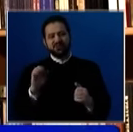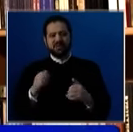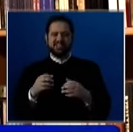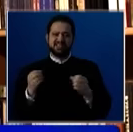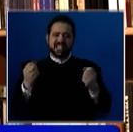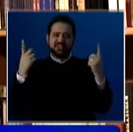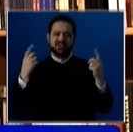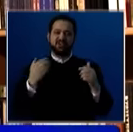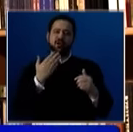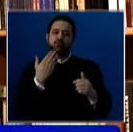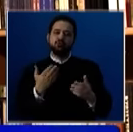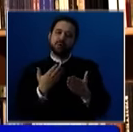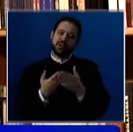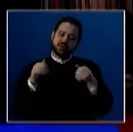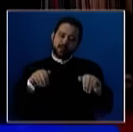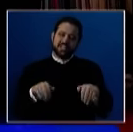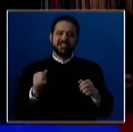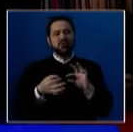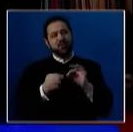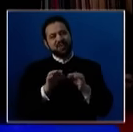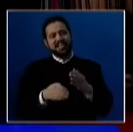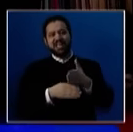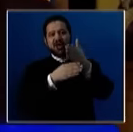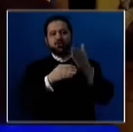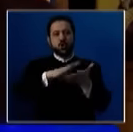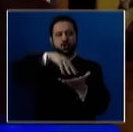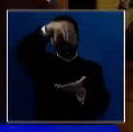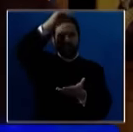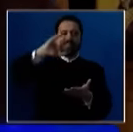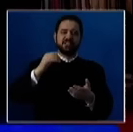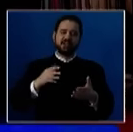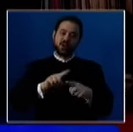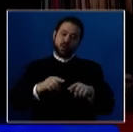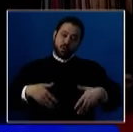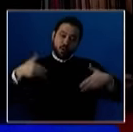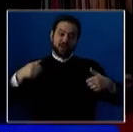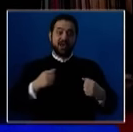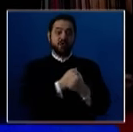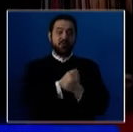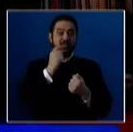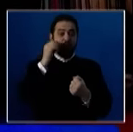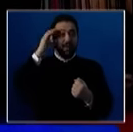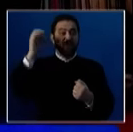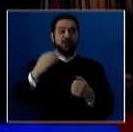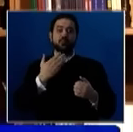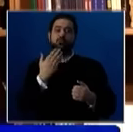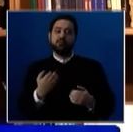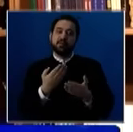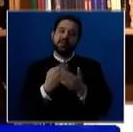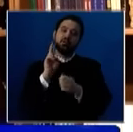încheiat. Mulțumim pentru prezență și pentru cuvintele de mare folos duhovnicesc. Cu bucurie. Dragi spectatori, mulțumim pentru